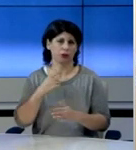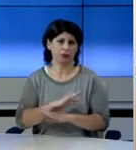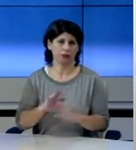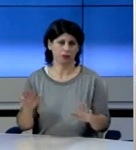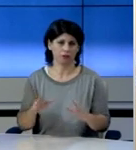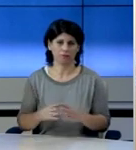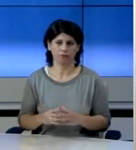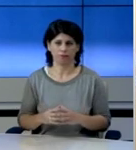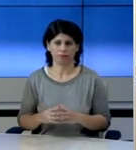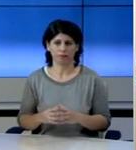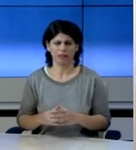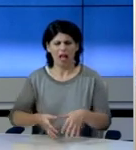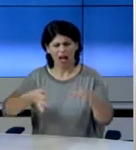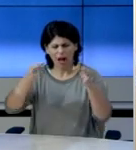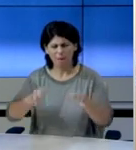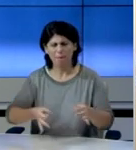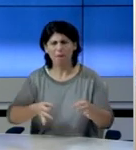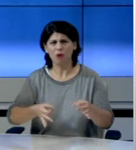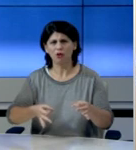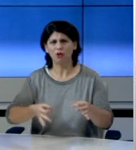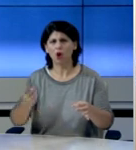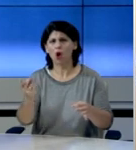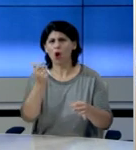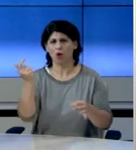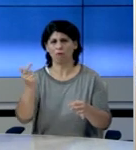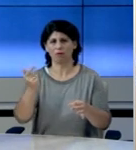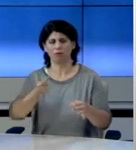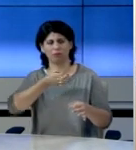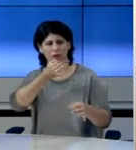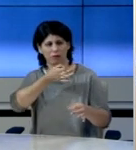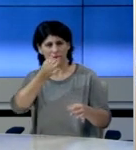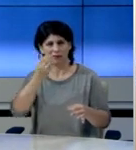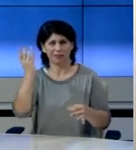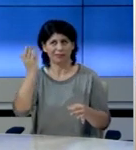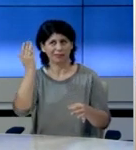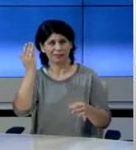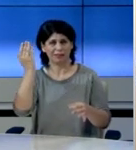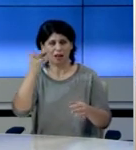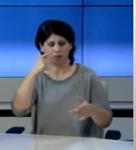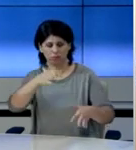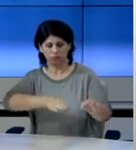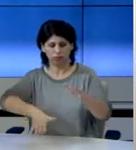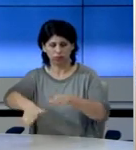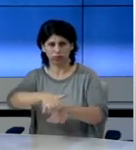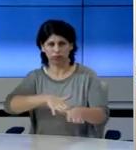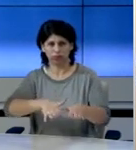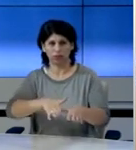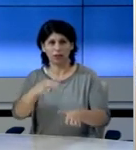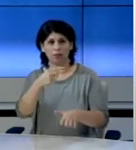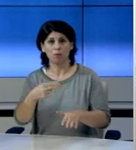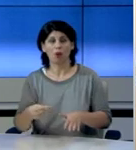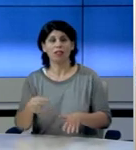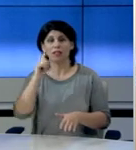Είναι το απόλυτο φιάσκο του αφηγήματός σας περί δήθεν σκευωρίας στην υπόθεση Νοβάρτης, είναι